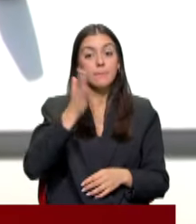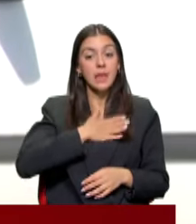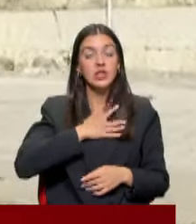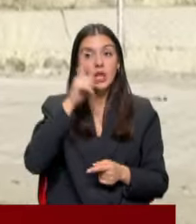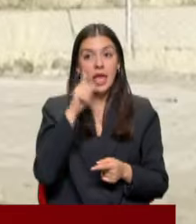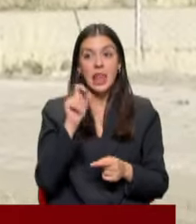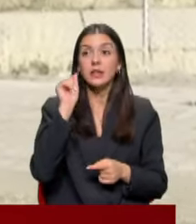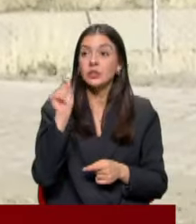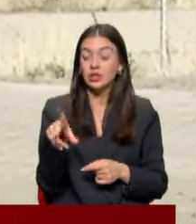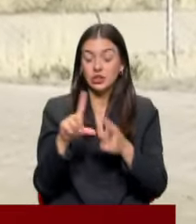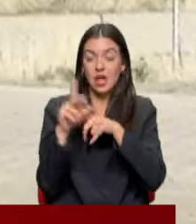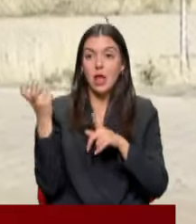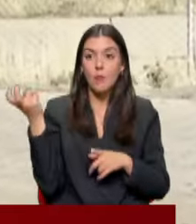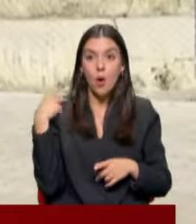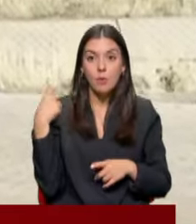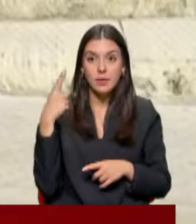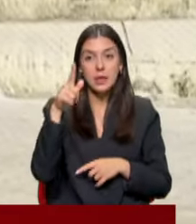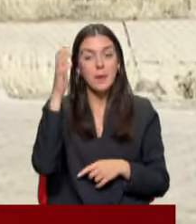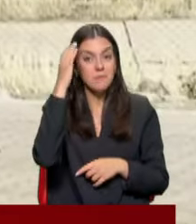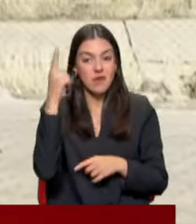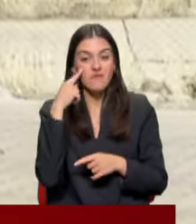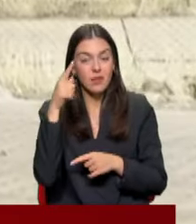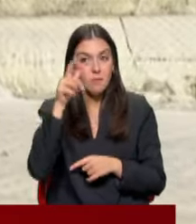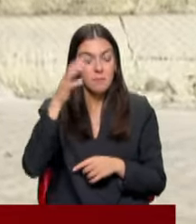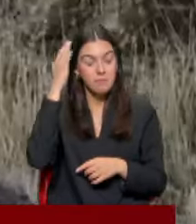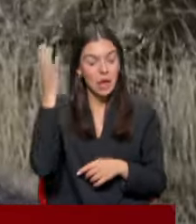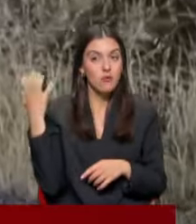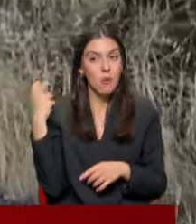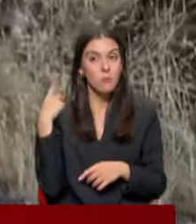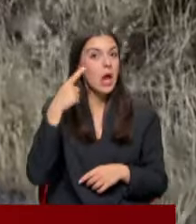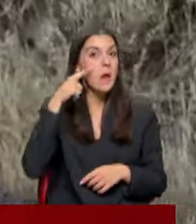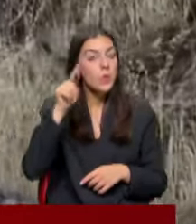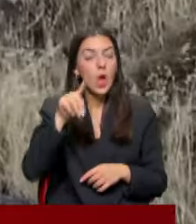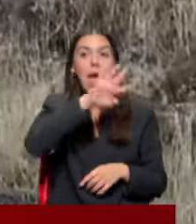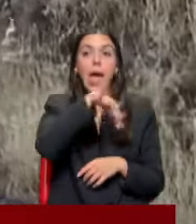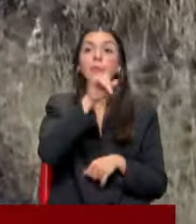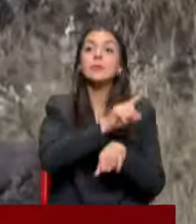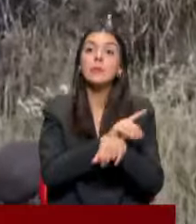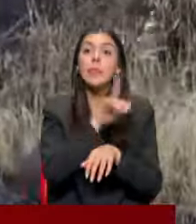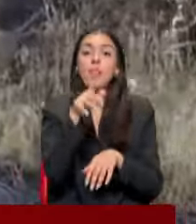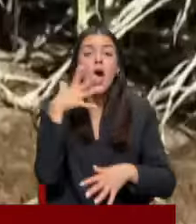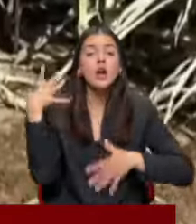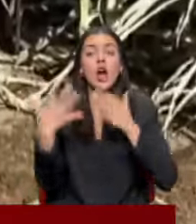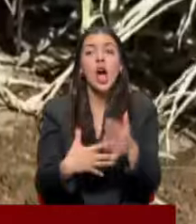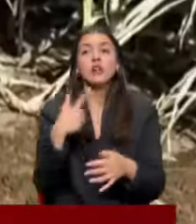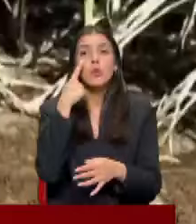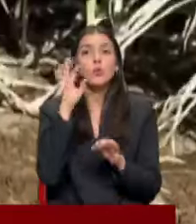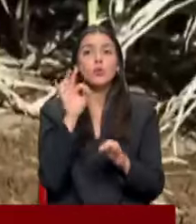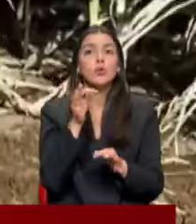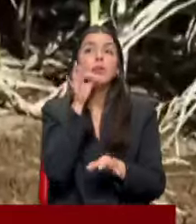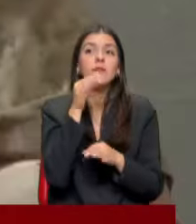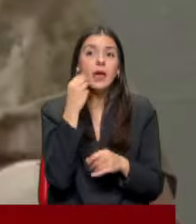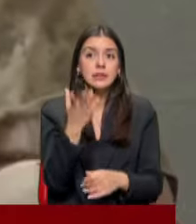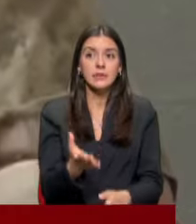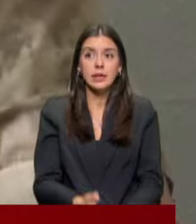Jandarma Komutanı Tümgeneral Selçuk Yıldırım olmak üzere sürece müdahil olmalarının durumu daha karmaşık hale getirdiği ifade